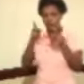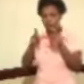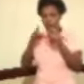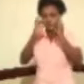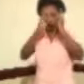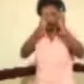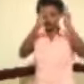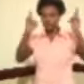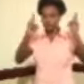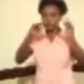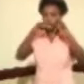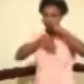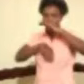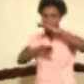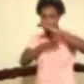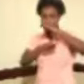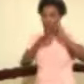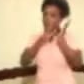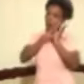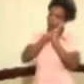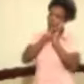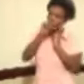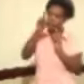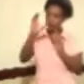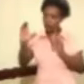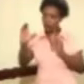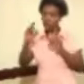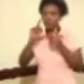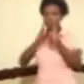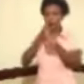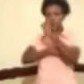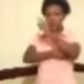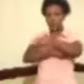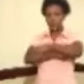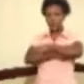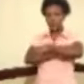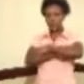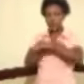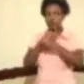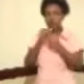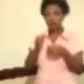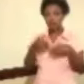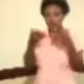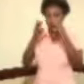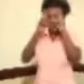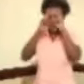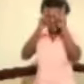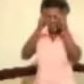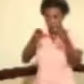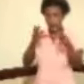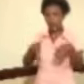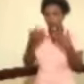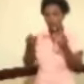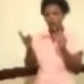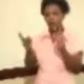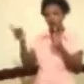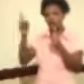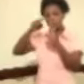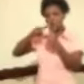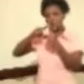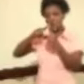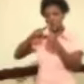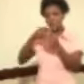attendent que dans les premiers jours, les 100 premiers jours, ils aient un signal, ils aient une espérance, ils aient un projet. Même